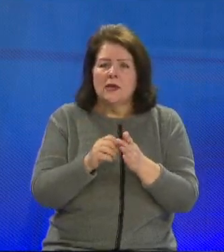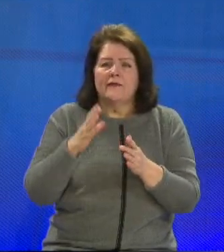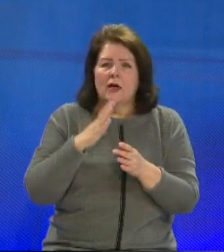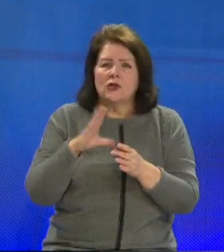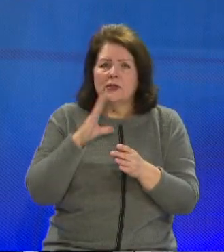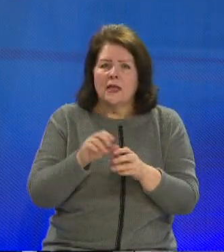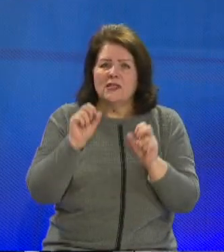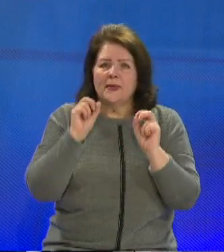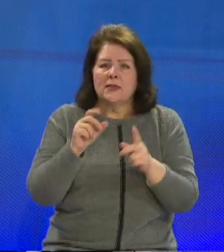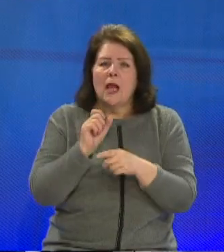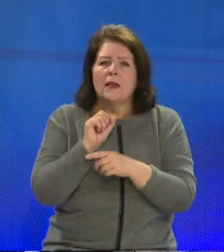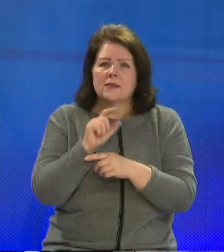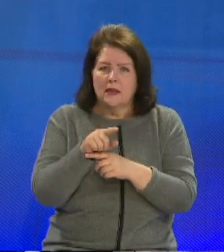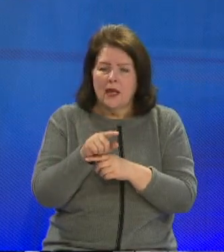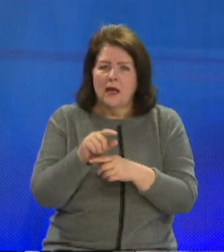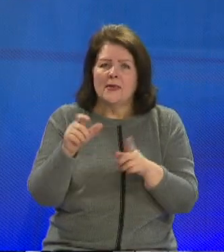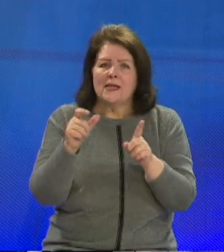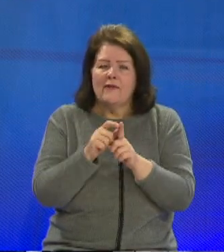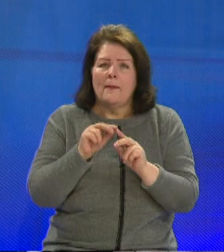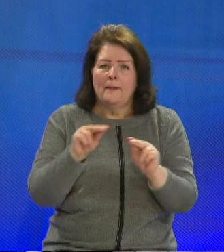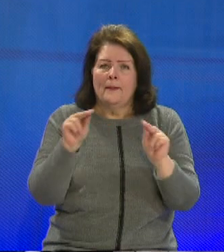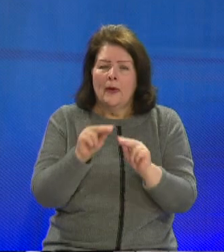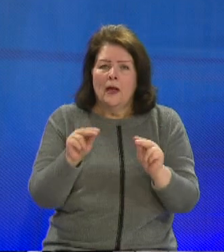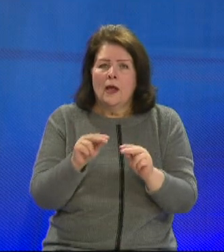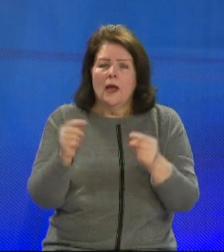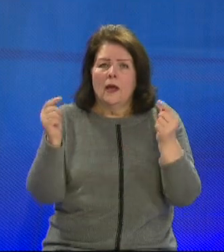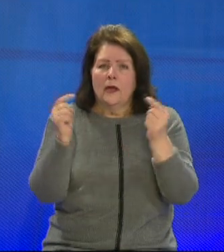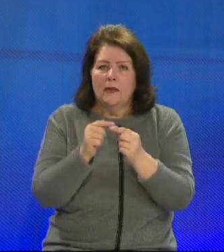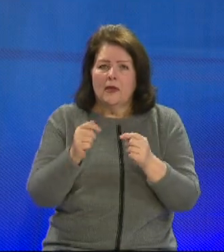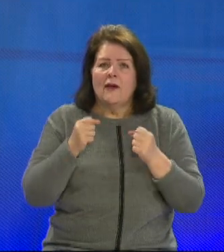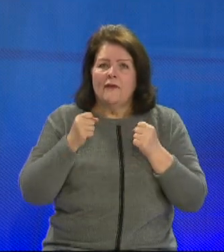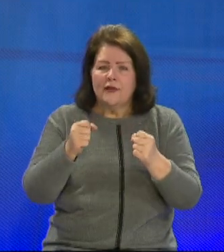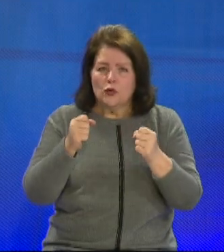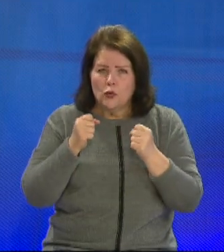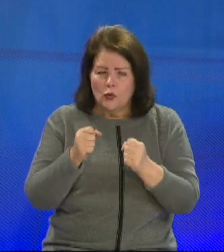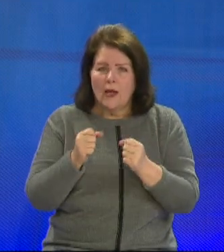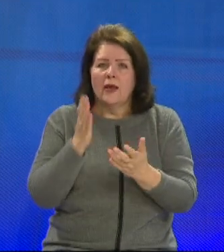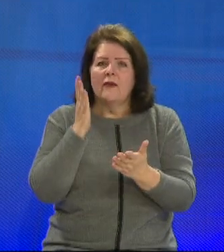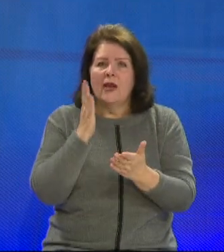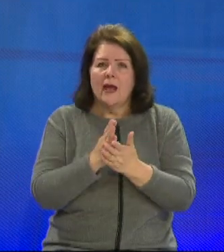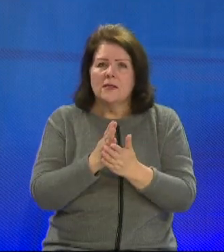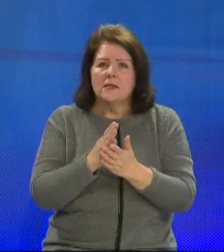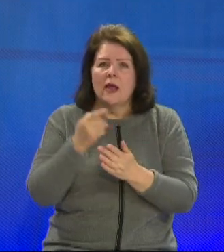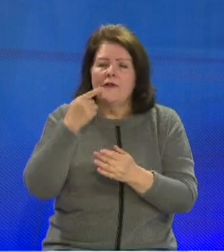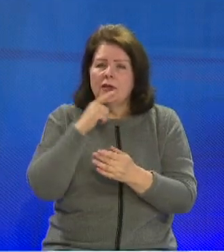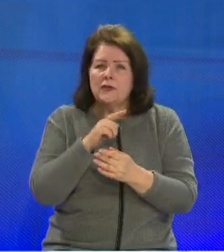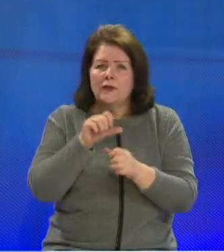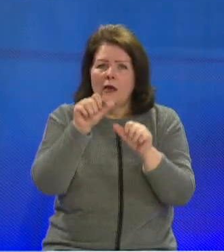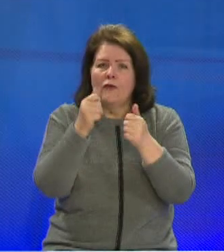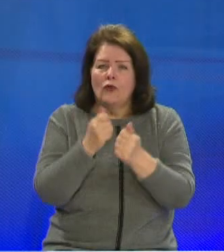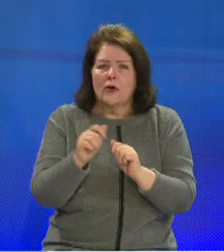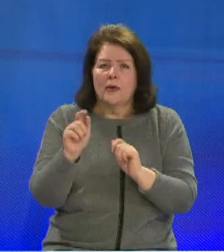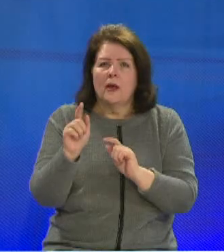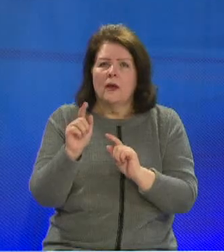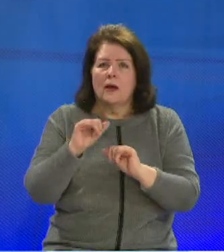специальные задания. По словах педагогов, минавито адаптивная физкультура з'является эффективной формой социализации и